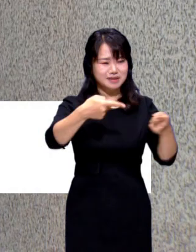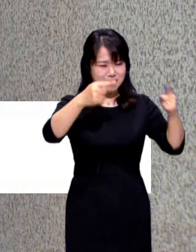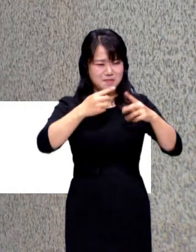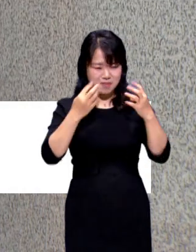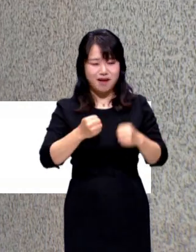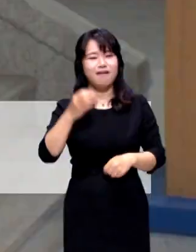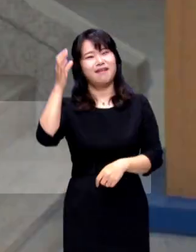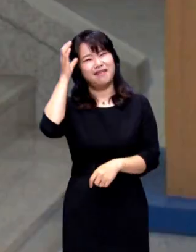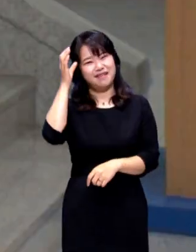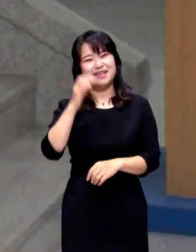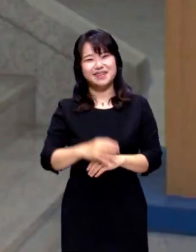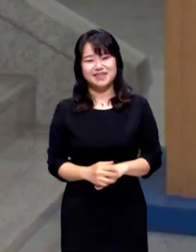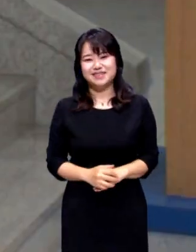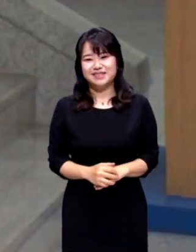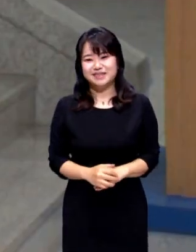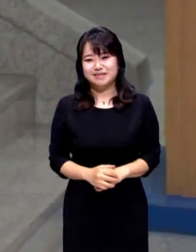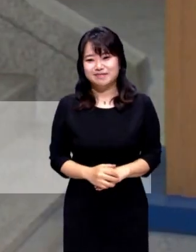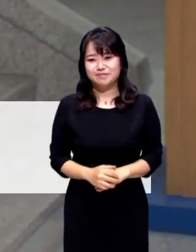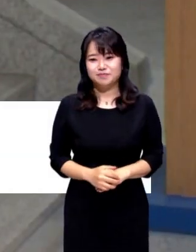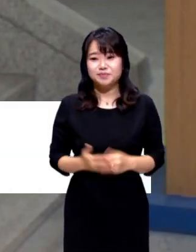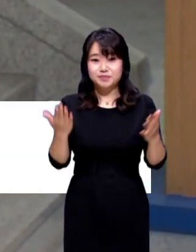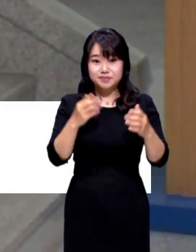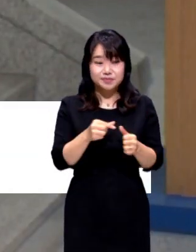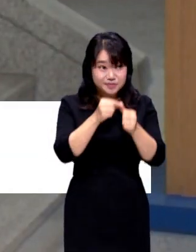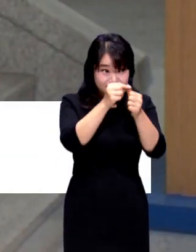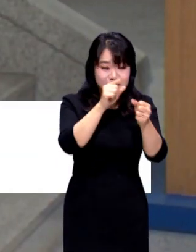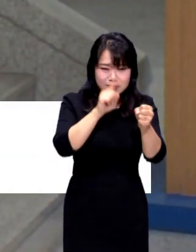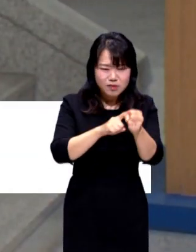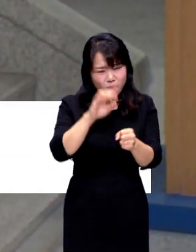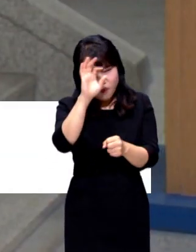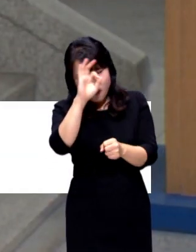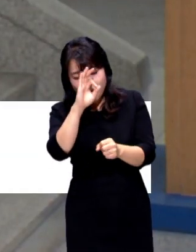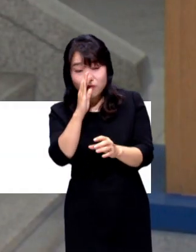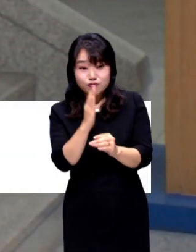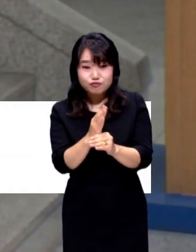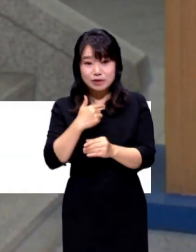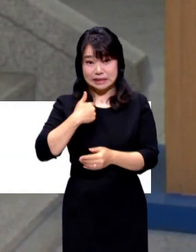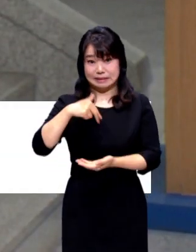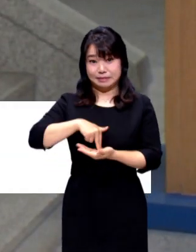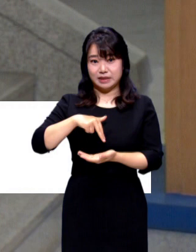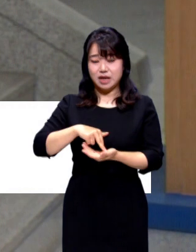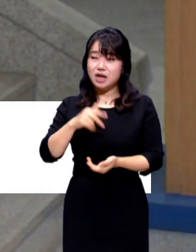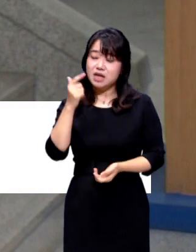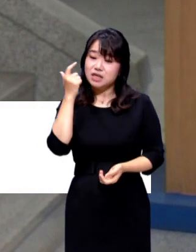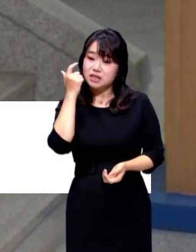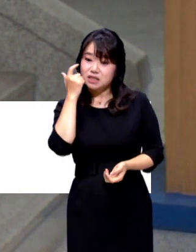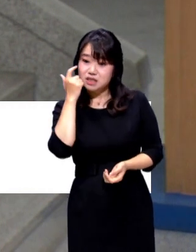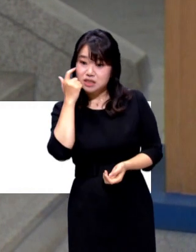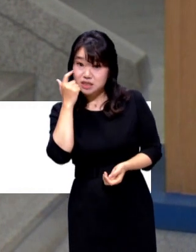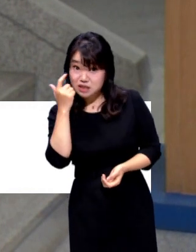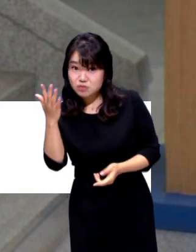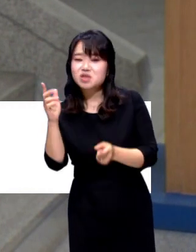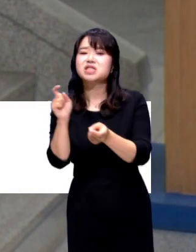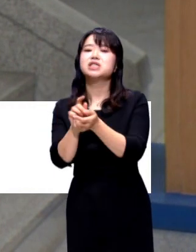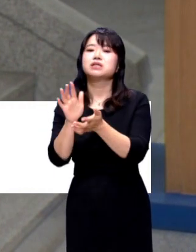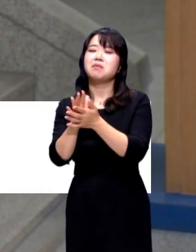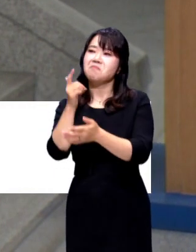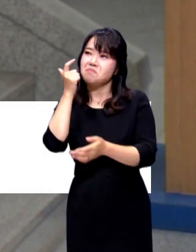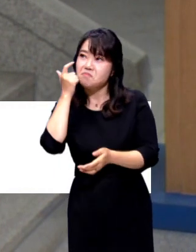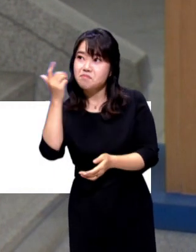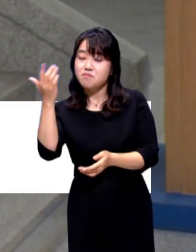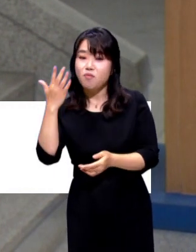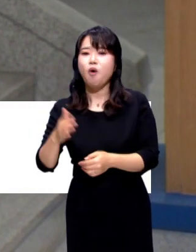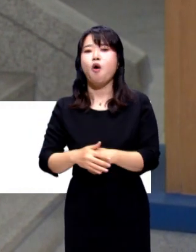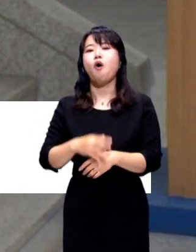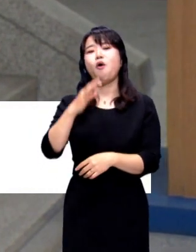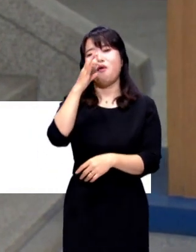좋겠어요. 취업을 준비하는 학생 입장에서 질문을 직접 할 수 있었다는 점이